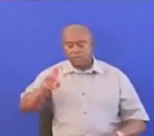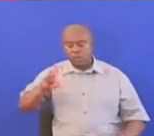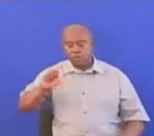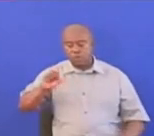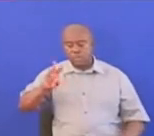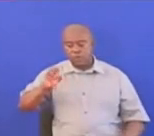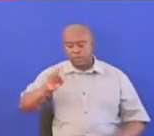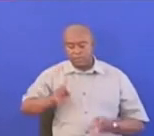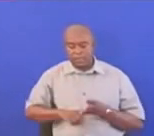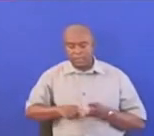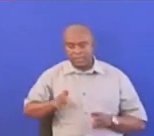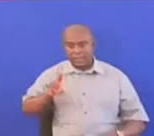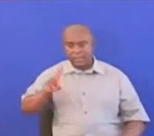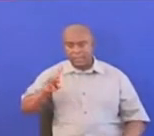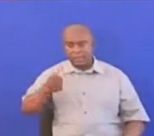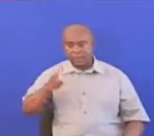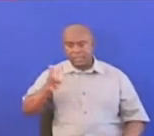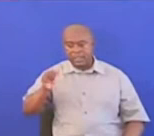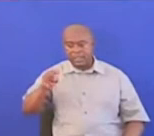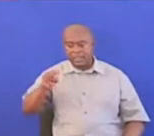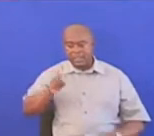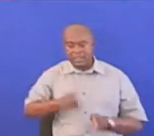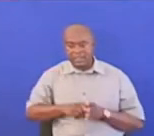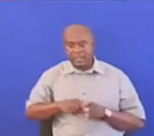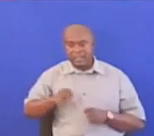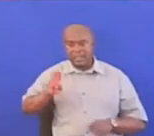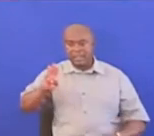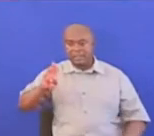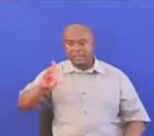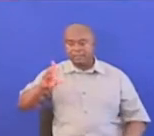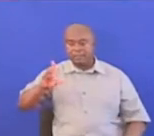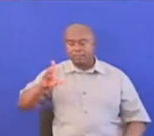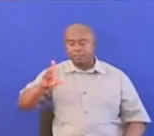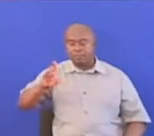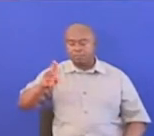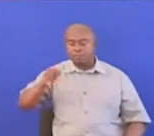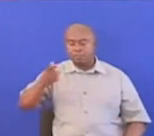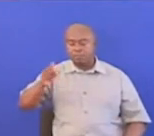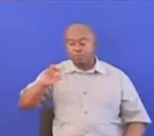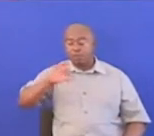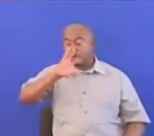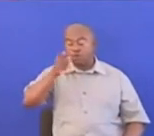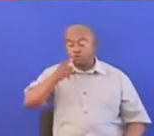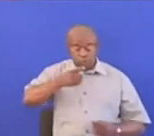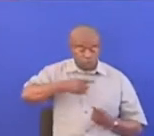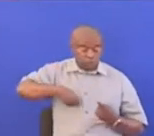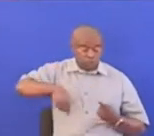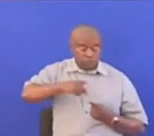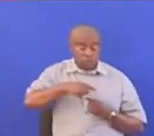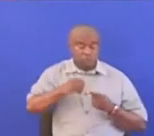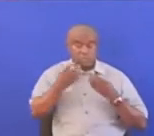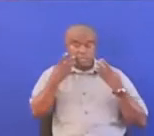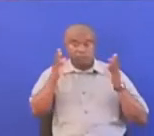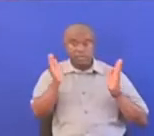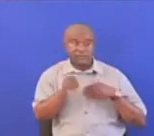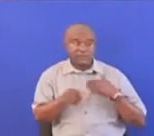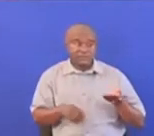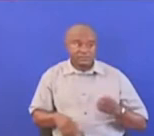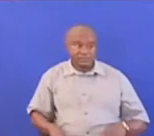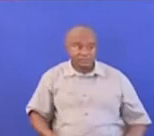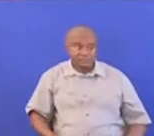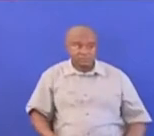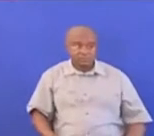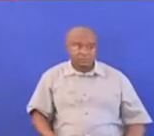ya Idahina, kata ya Nyankende, kata ya Burungwa. Yote hawa wanazunguka na pori hili ambalo sasa wanaenda kufaidika na wananchi